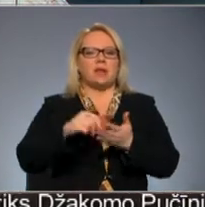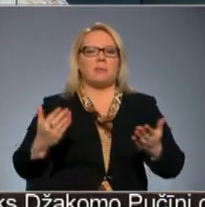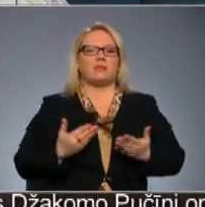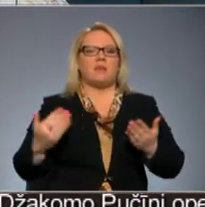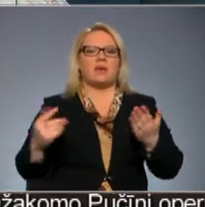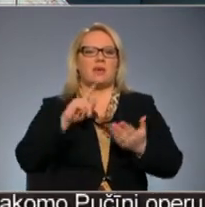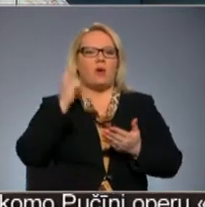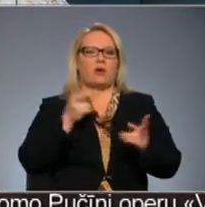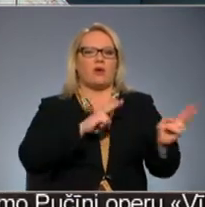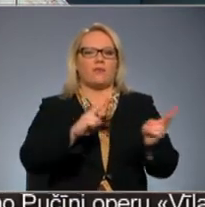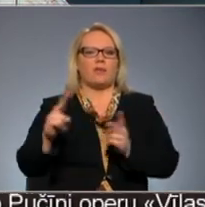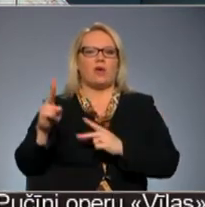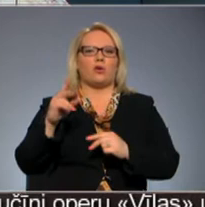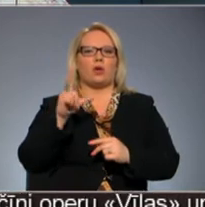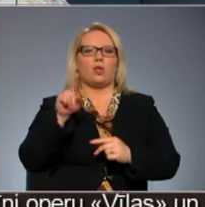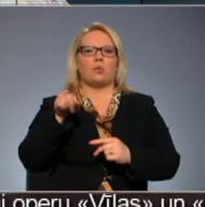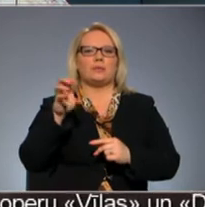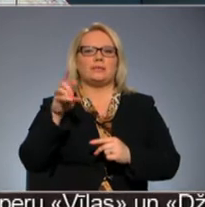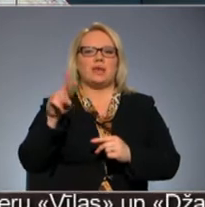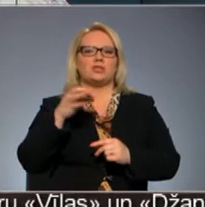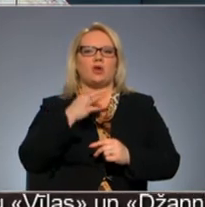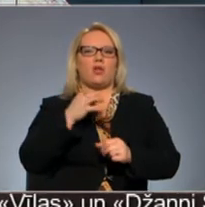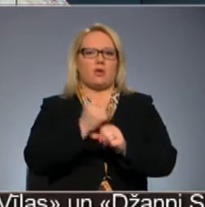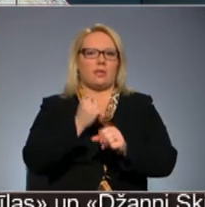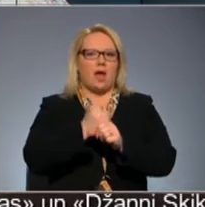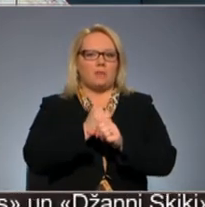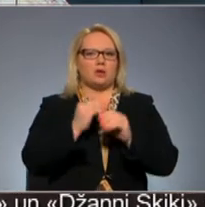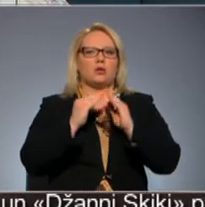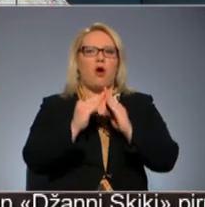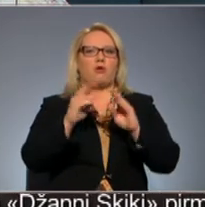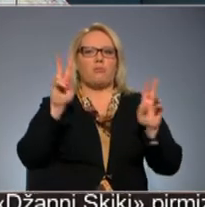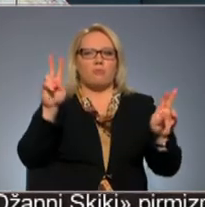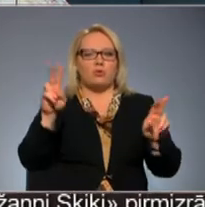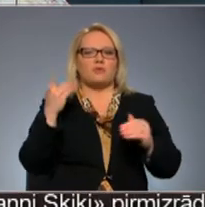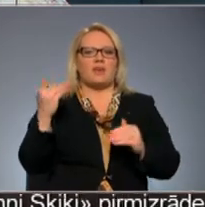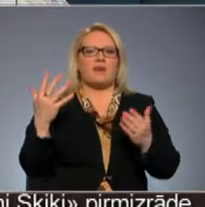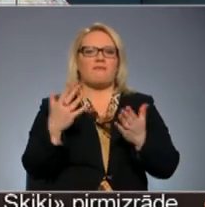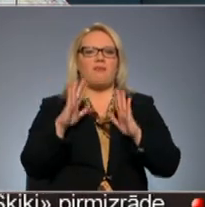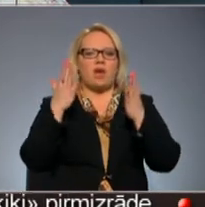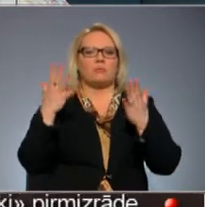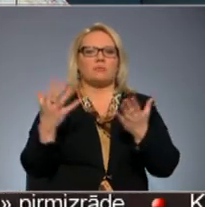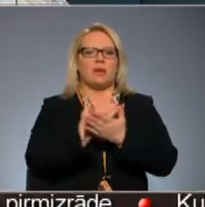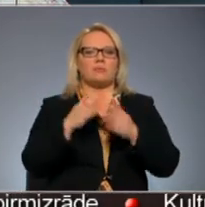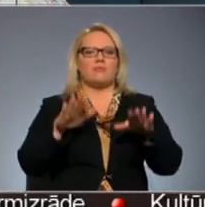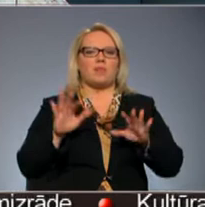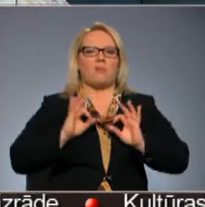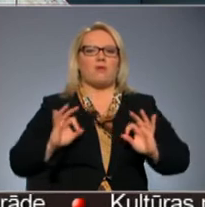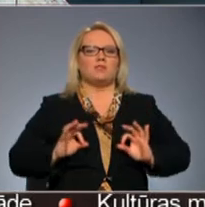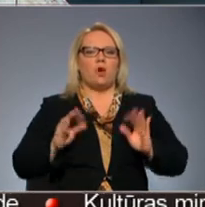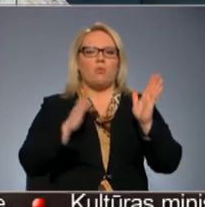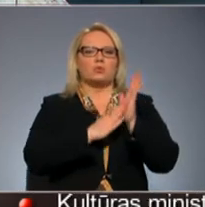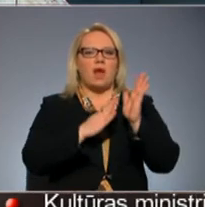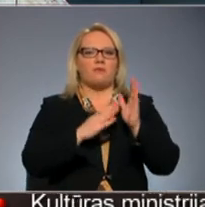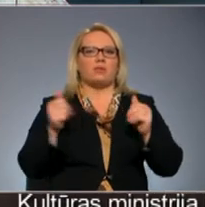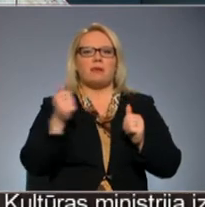un dejotājas Elīnas Luces solo darbs Korpus. Elīnas veikums ir saņēmis vietējo profesionāļu slavas un viņus īpaši ir